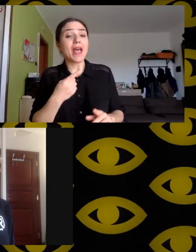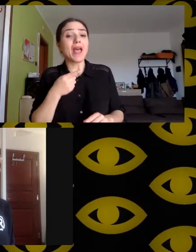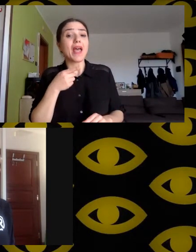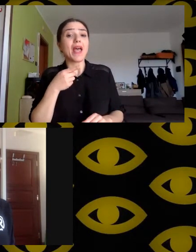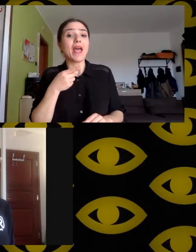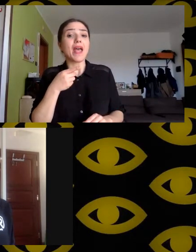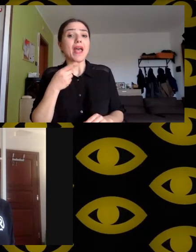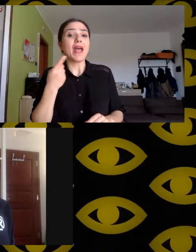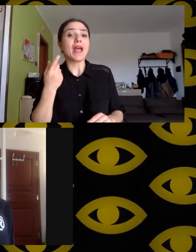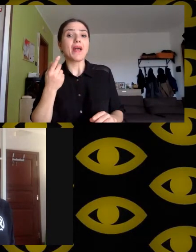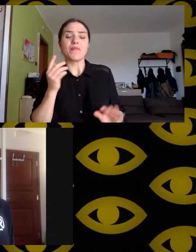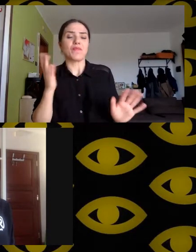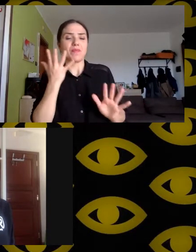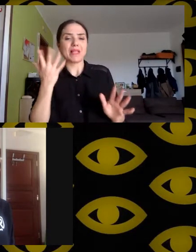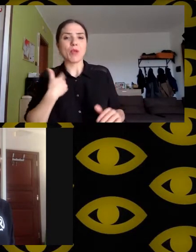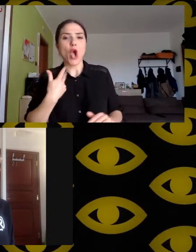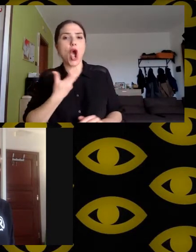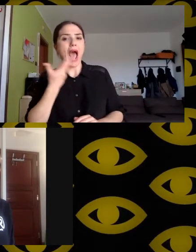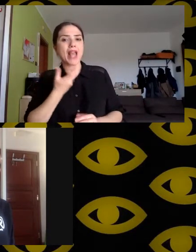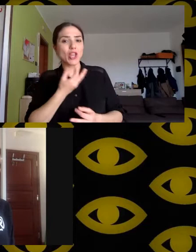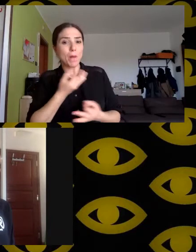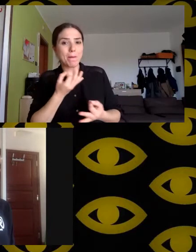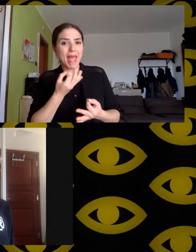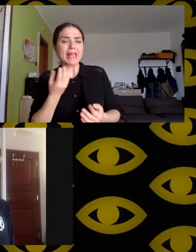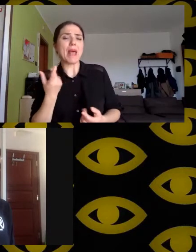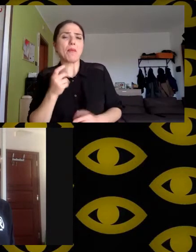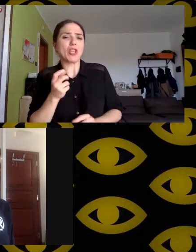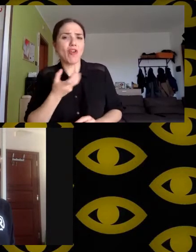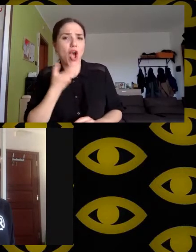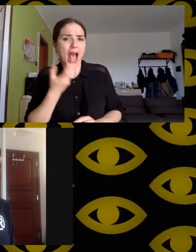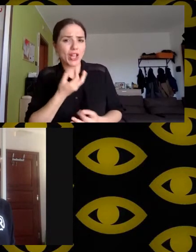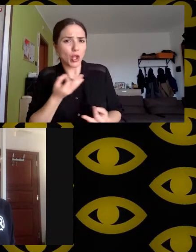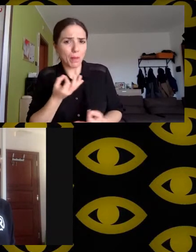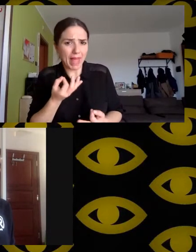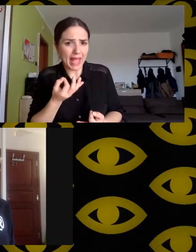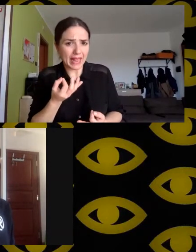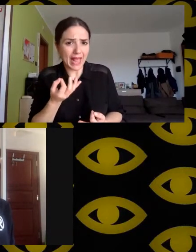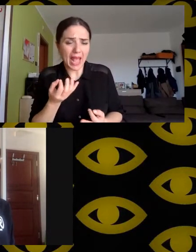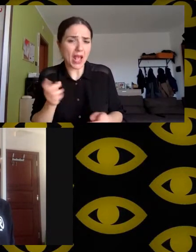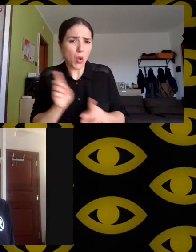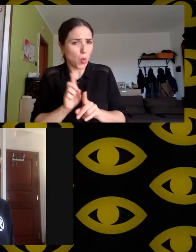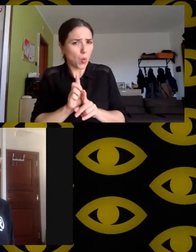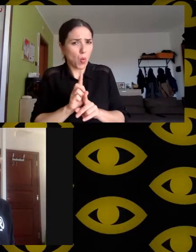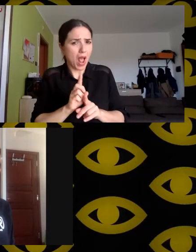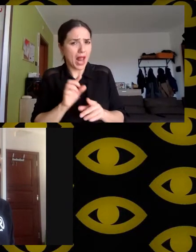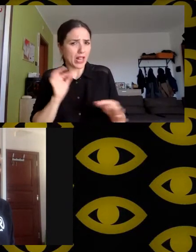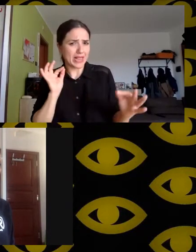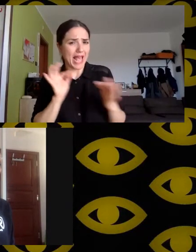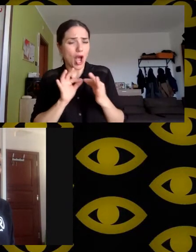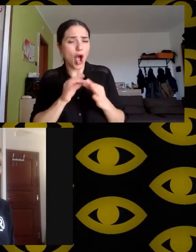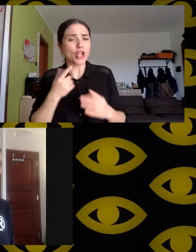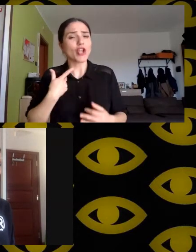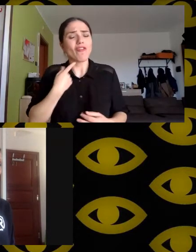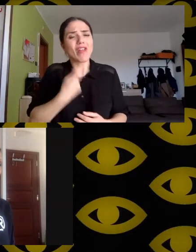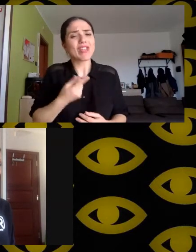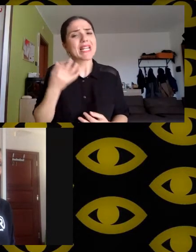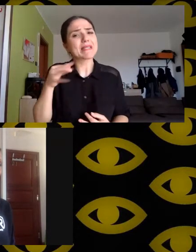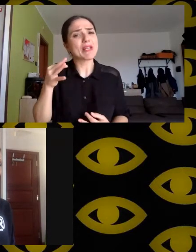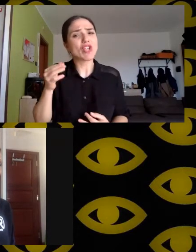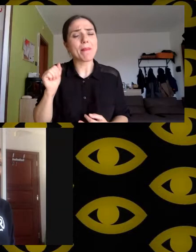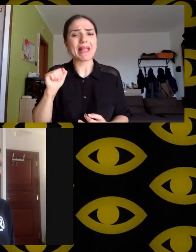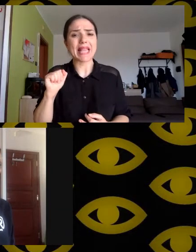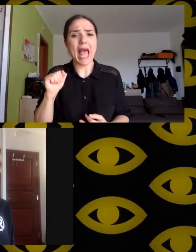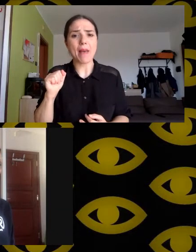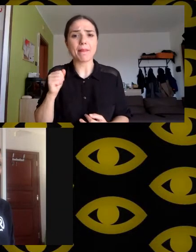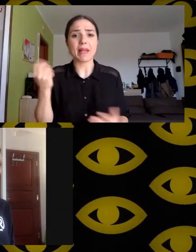se canto bene perché canto bene, che sto dicendo. Allora, non sono... No, specialmente attenzione, però io